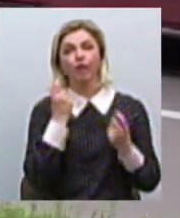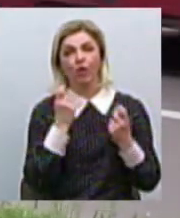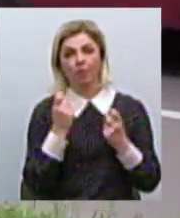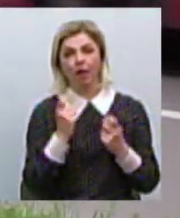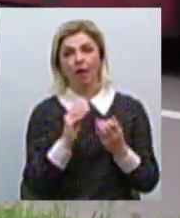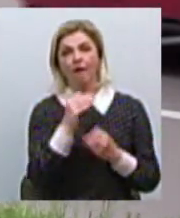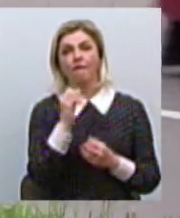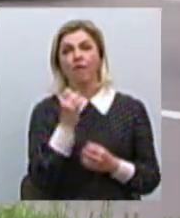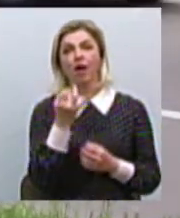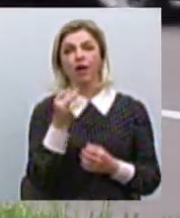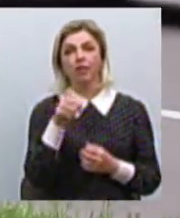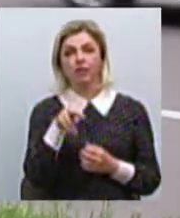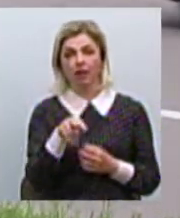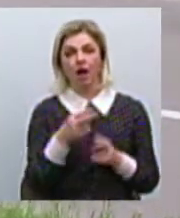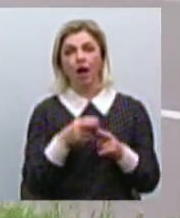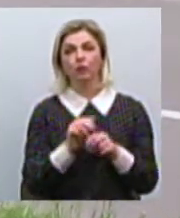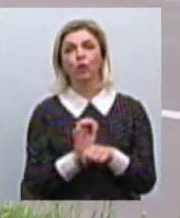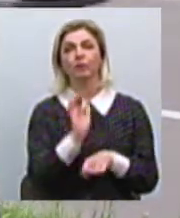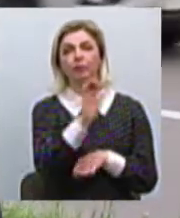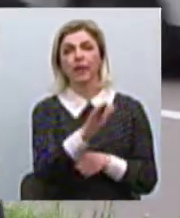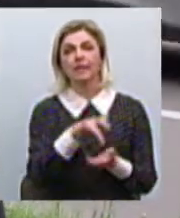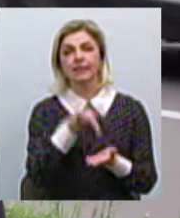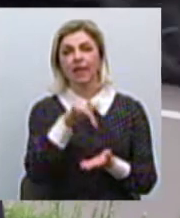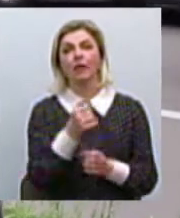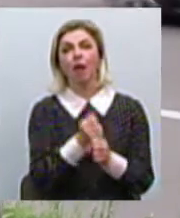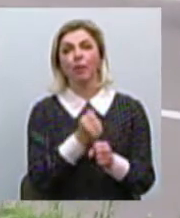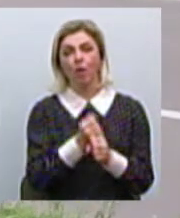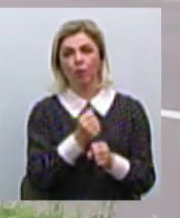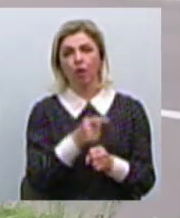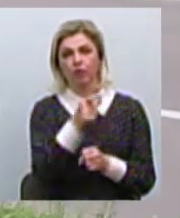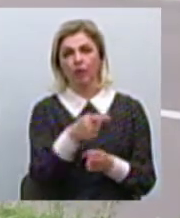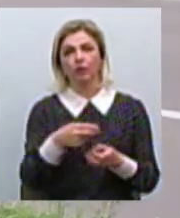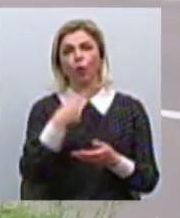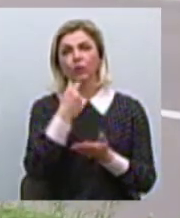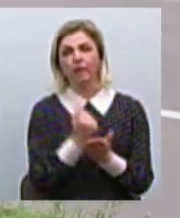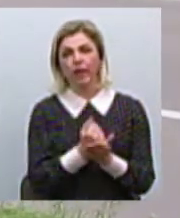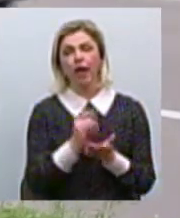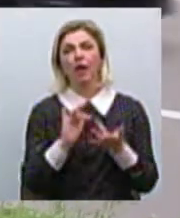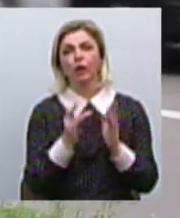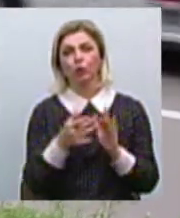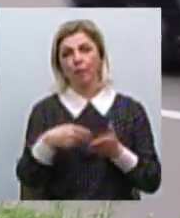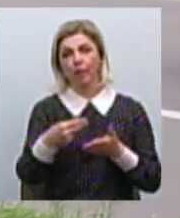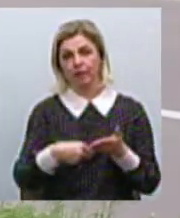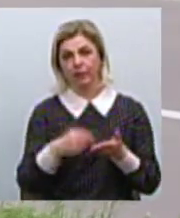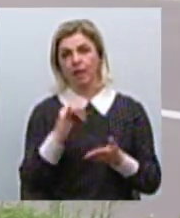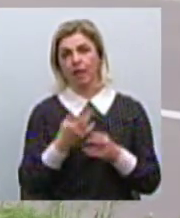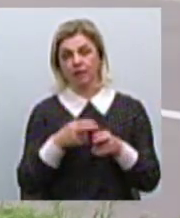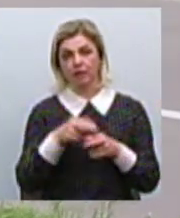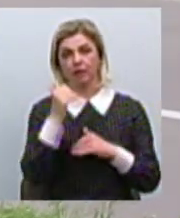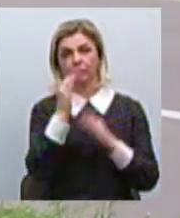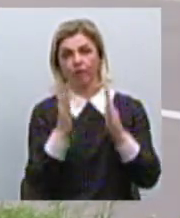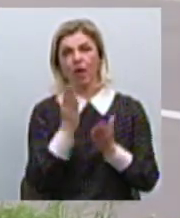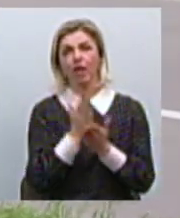які йдуть на центр обробки, вони підписуються електронним цифровим підписом. І от наш комплекс безпосередньо має